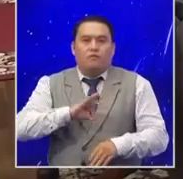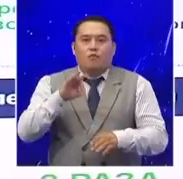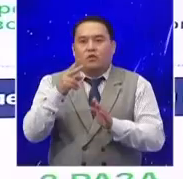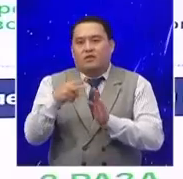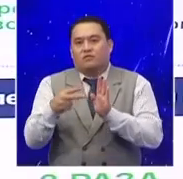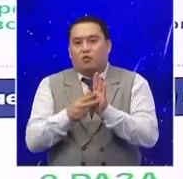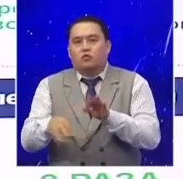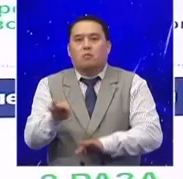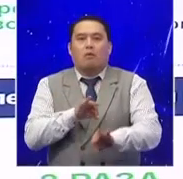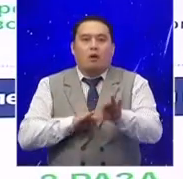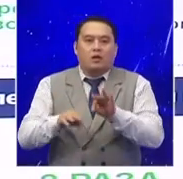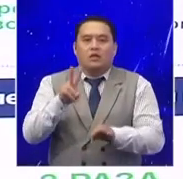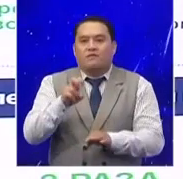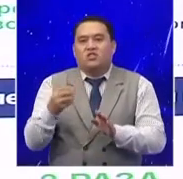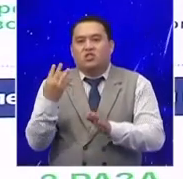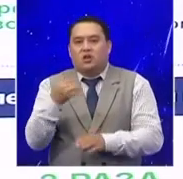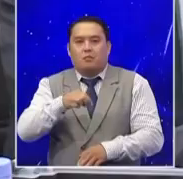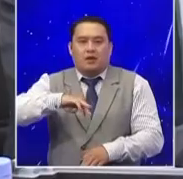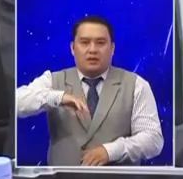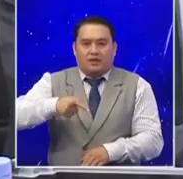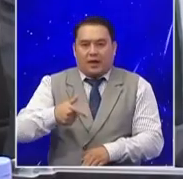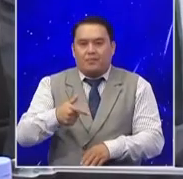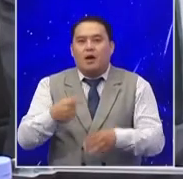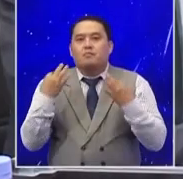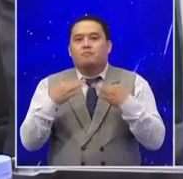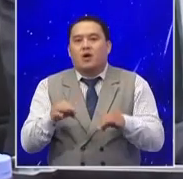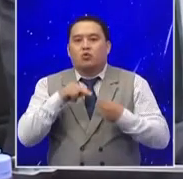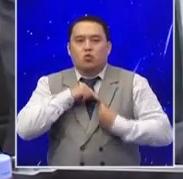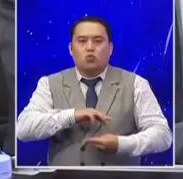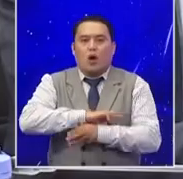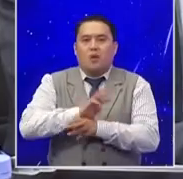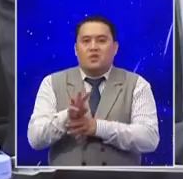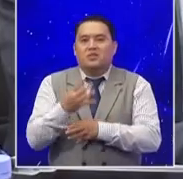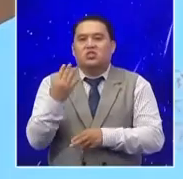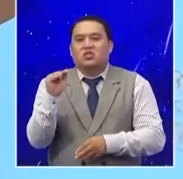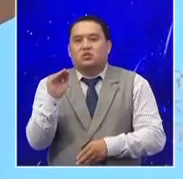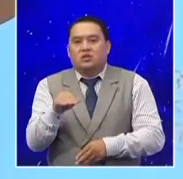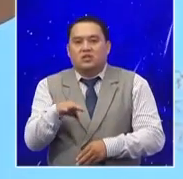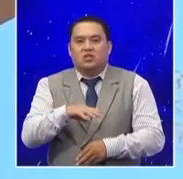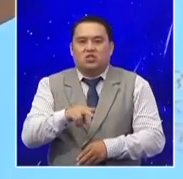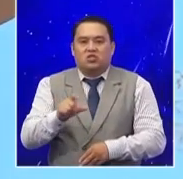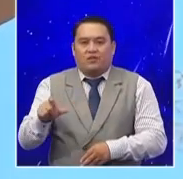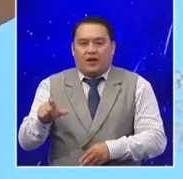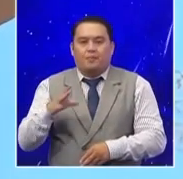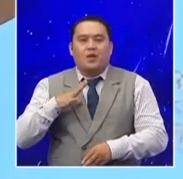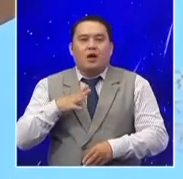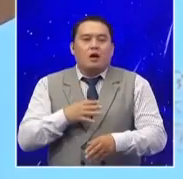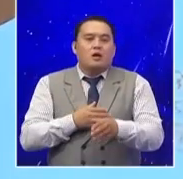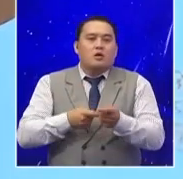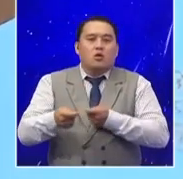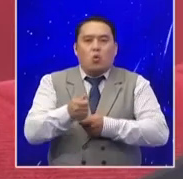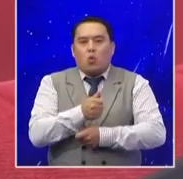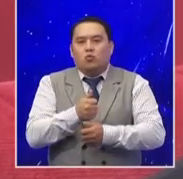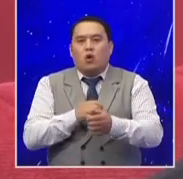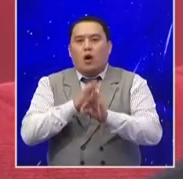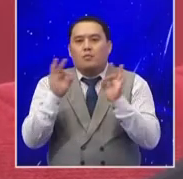28 проектов на сумму 204 миллиарда тенге, что позволило трудоустроить около 4500 человек. Лидерами